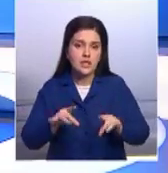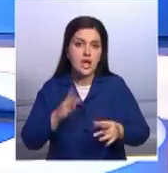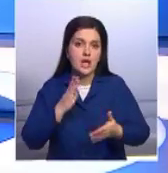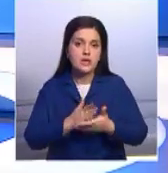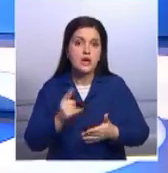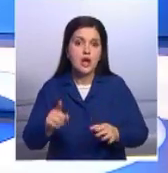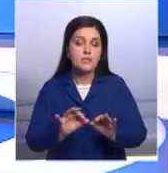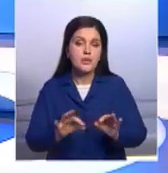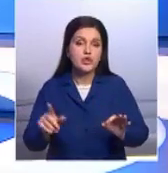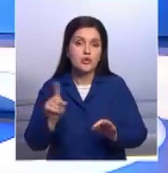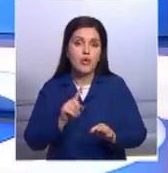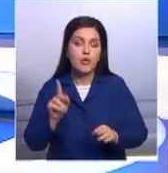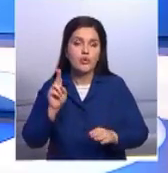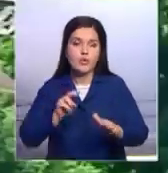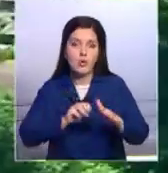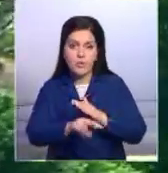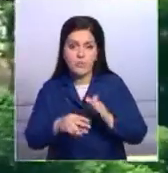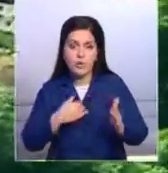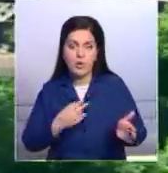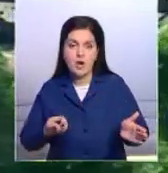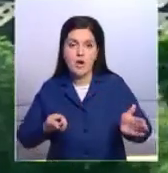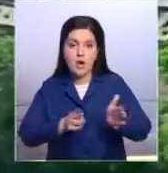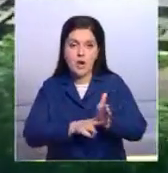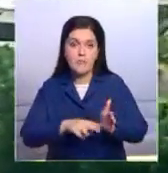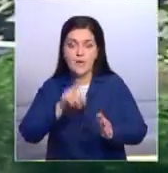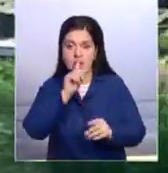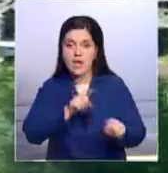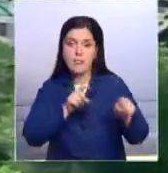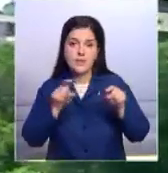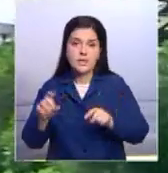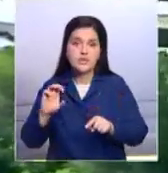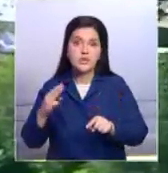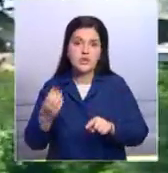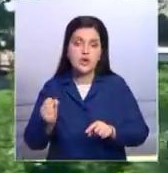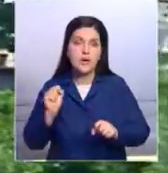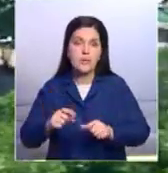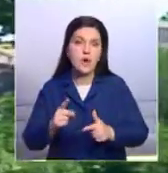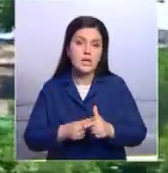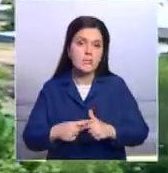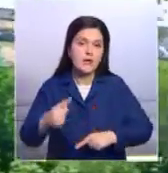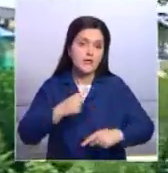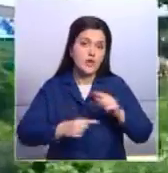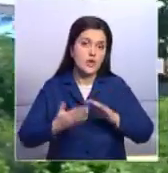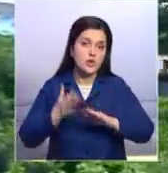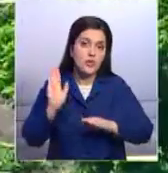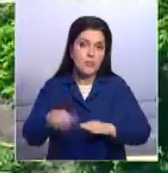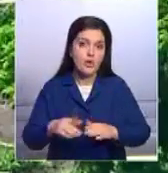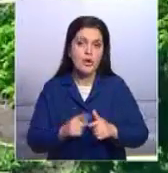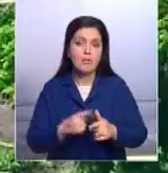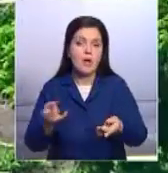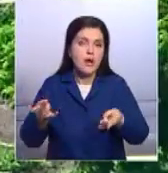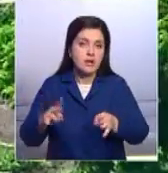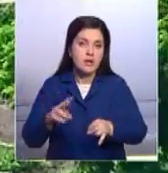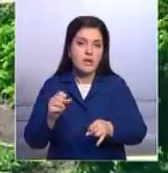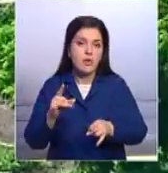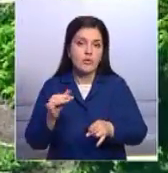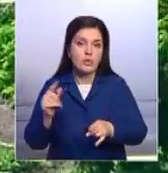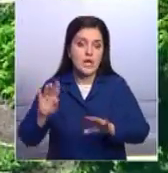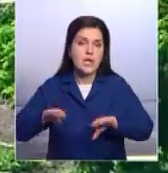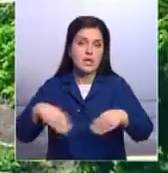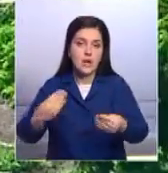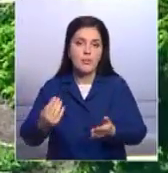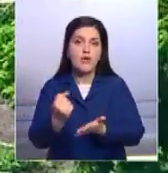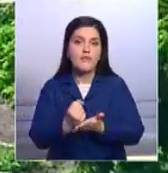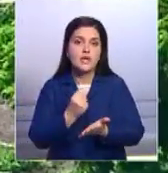Австралии. Он также отметил, что мигранты, которые не будут переселены в Штаты, могут либо вернуться домой, либо оставаться на Науру, где им